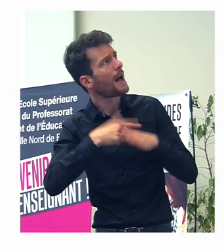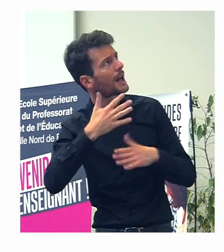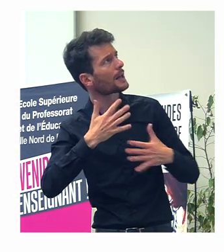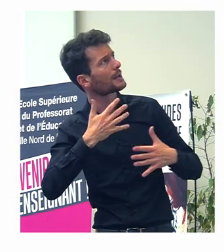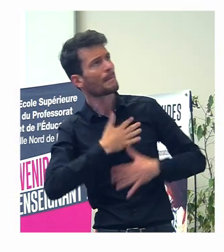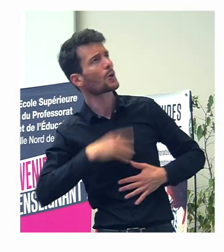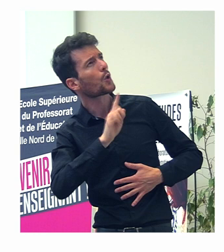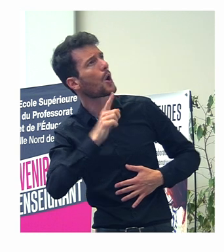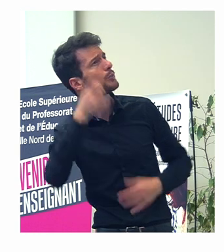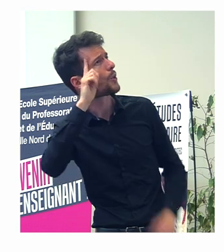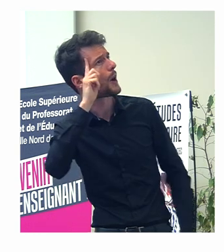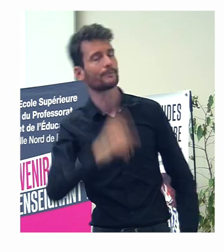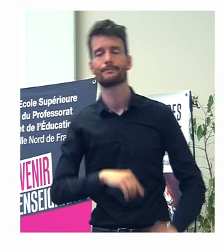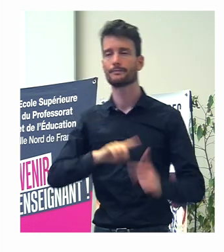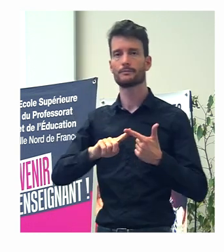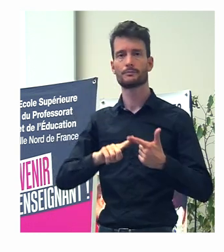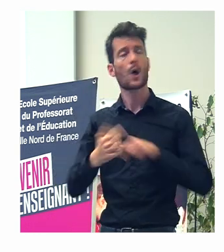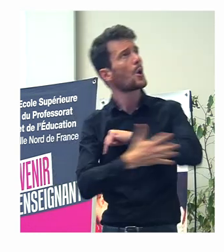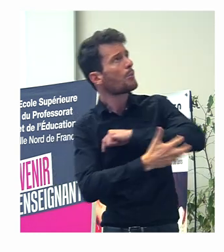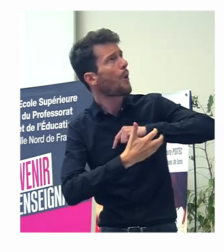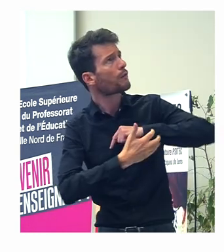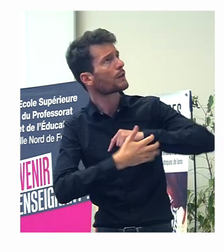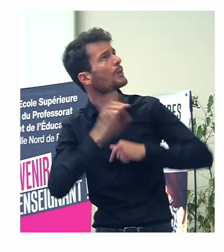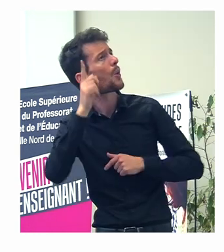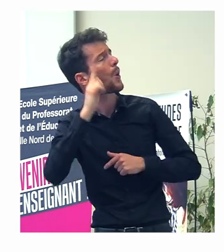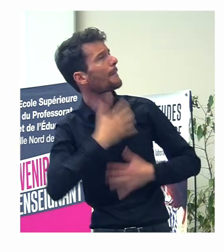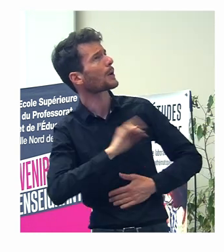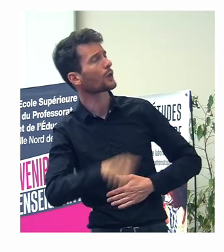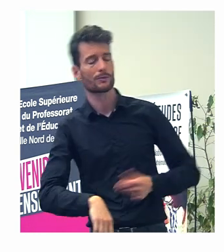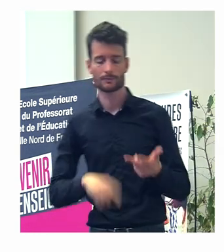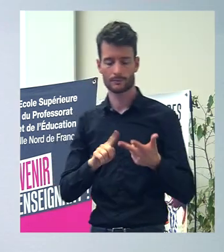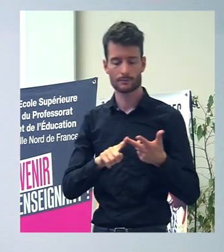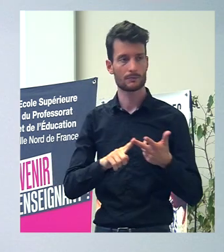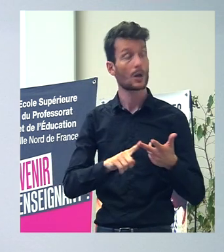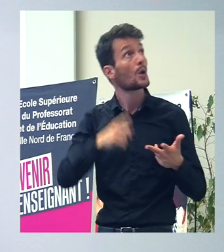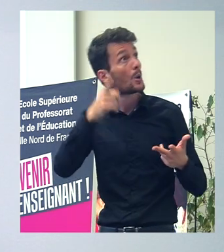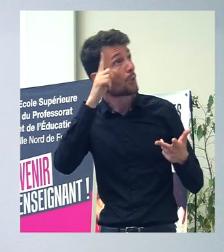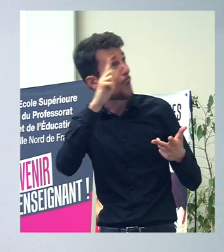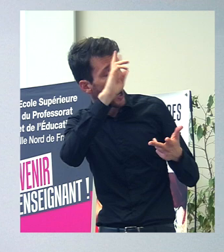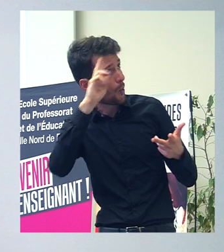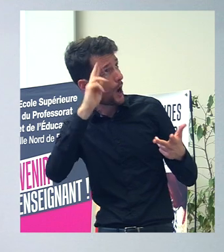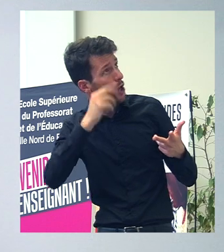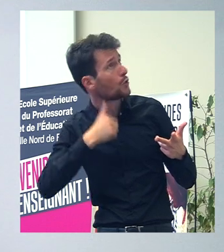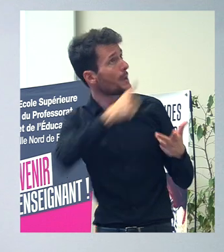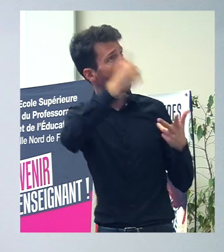Ensuite, pourquoi les pauvres sont-ils mécontents ? Et pourquoi le roi n'a-t-il pas eu l'idée lui-même ?